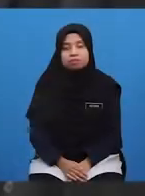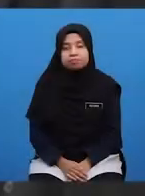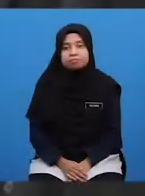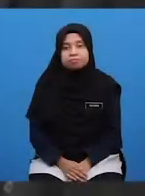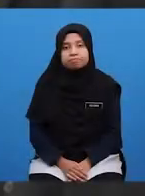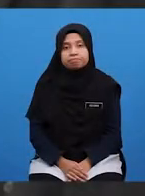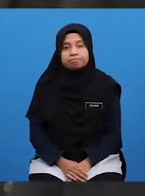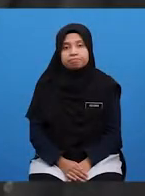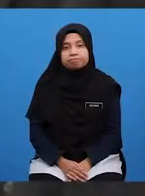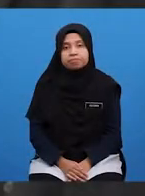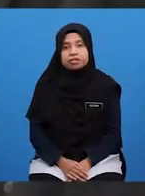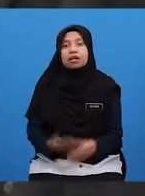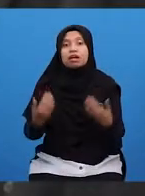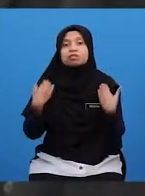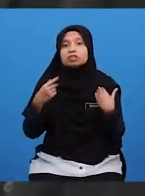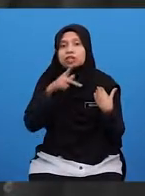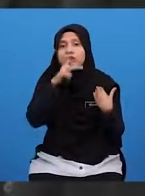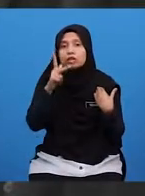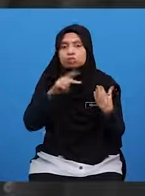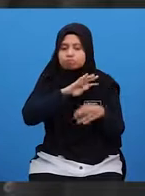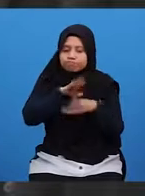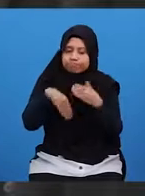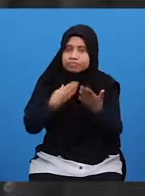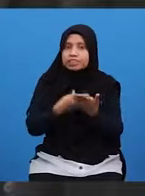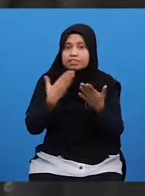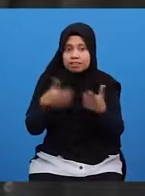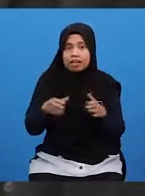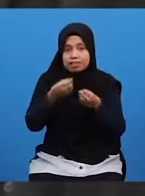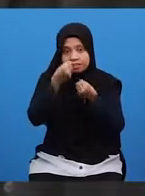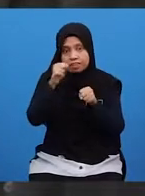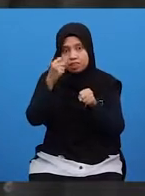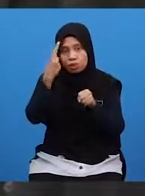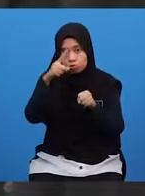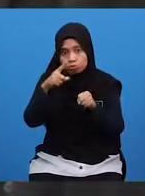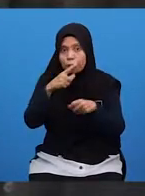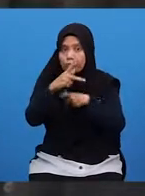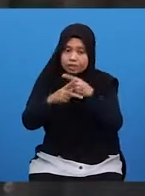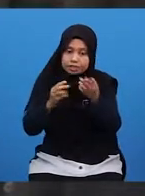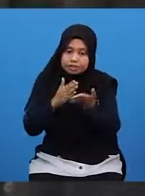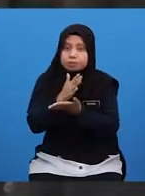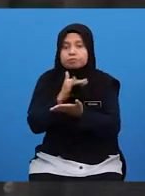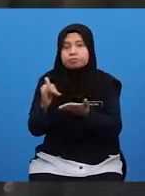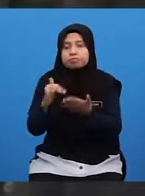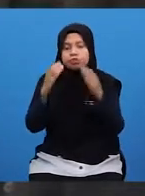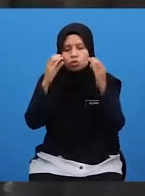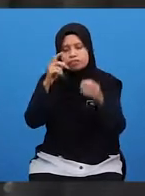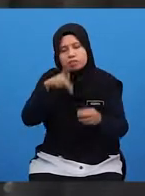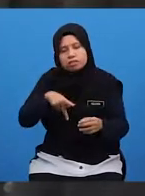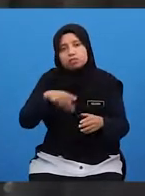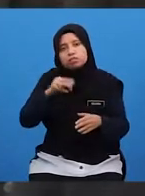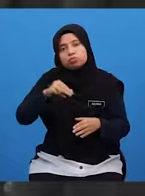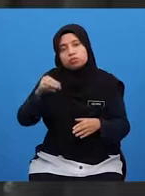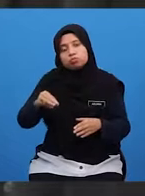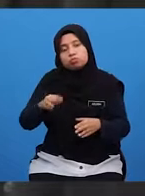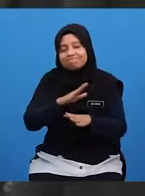Baiklah murid-murid, adakah anda semua sudah bersedia untuk proses seterusnya? Cikgu pasti murid-murid